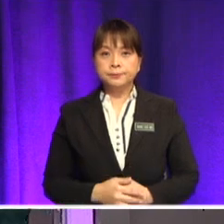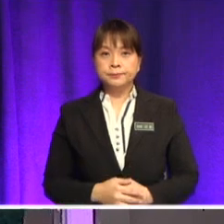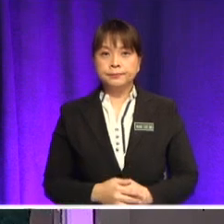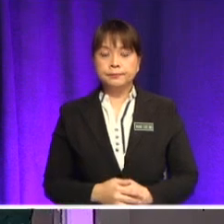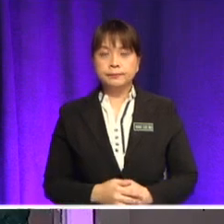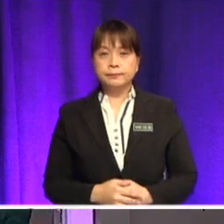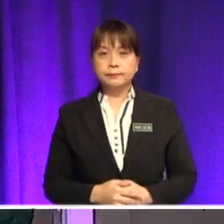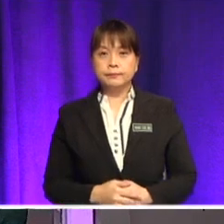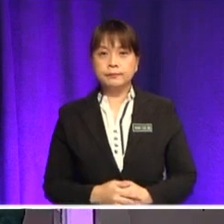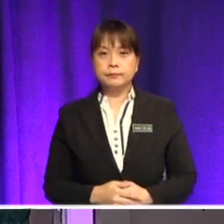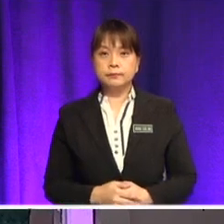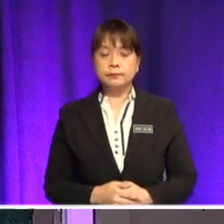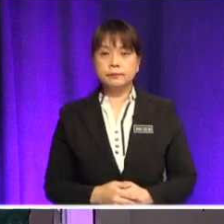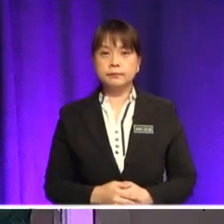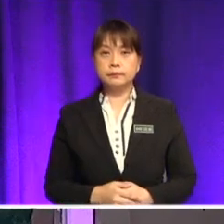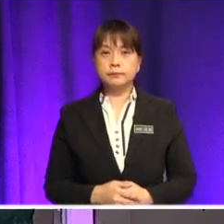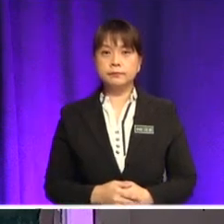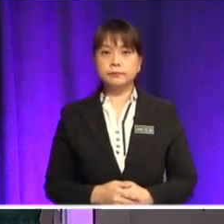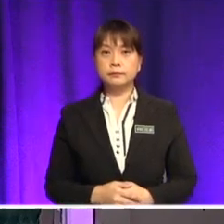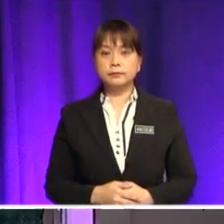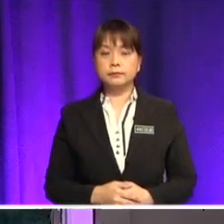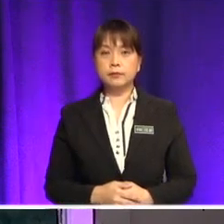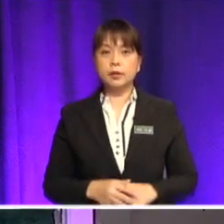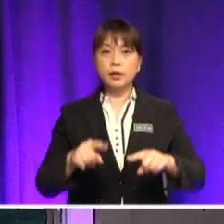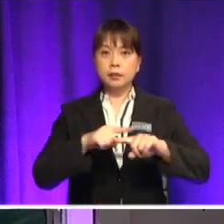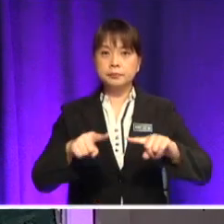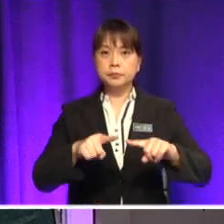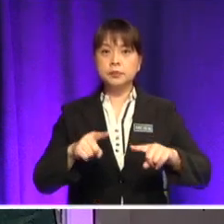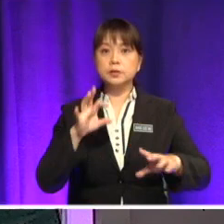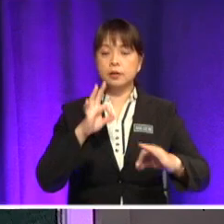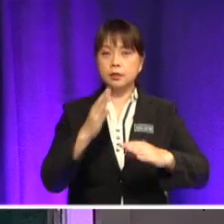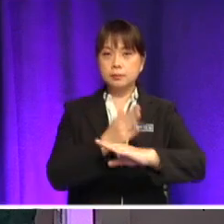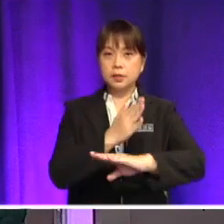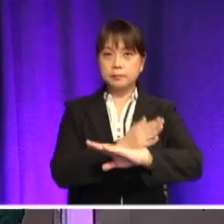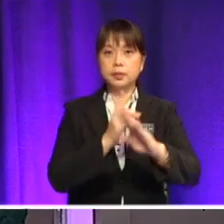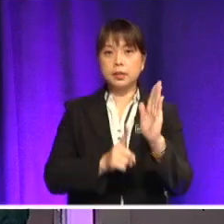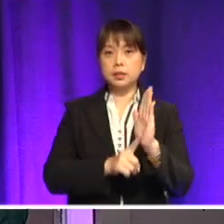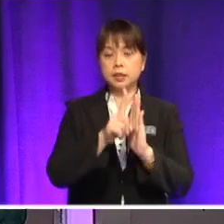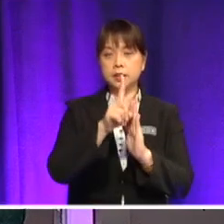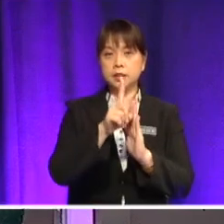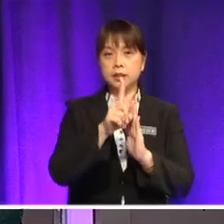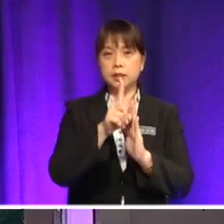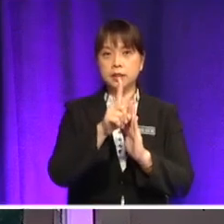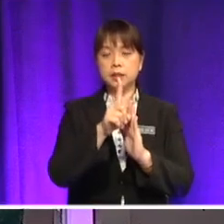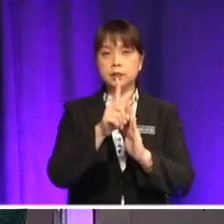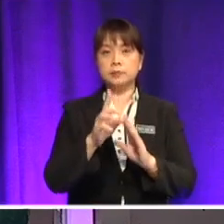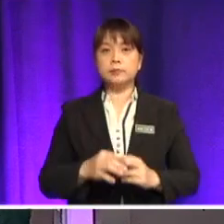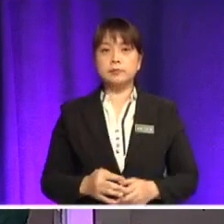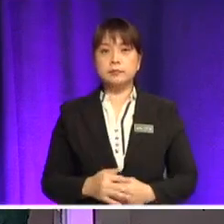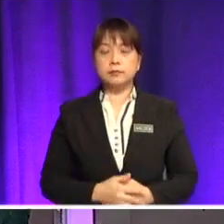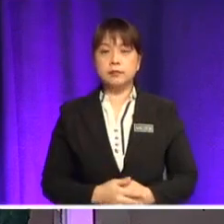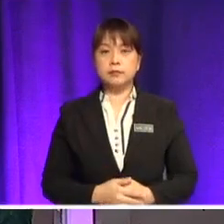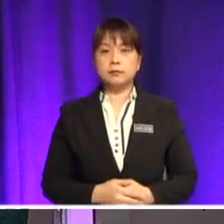udara sebab dipeluk ke perbedaan tekanan tapi kalau dia semakin tinggi sebenarnya kepadatan udara semakin